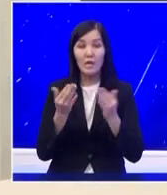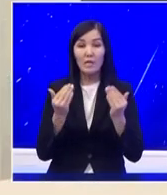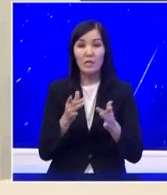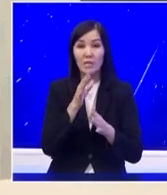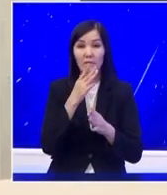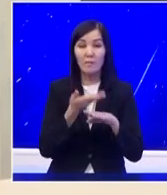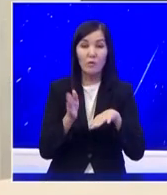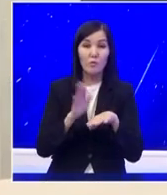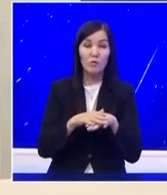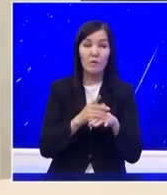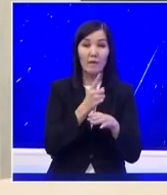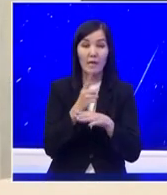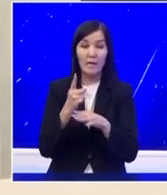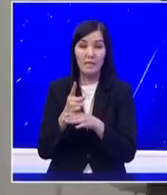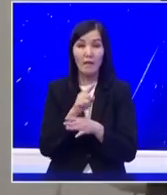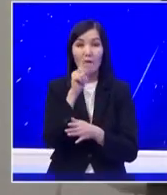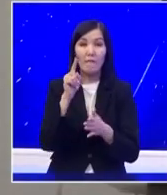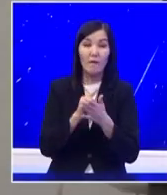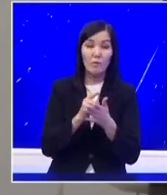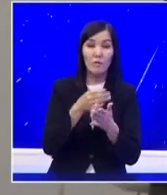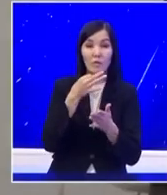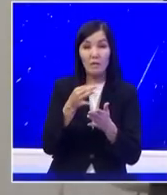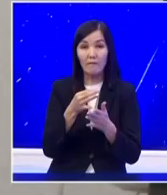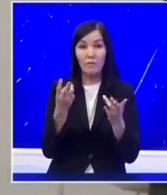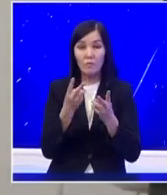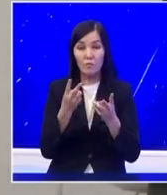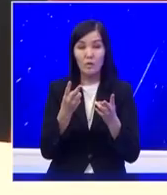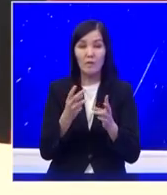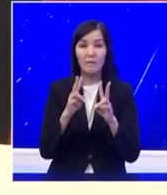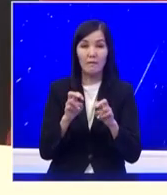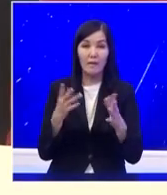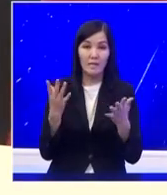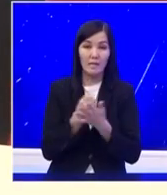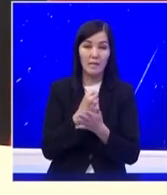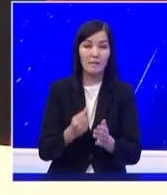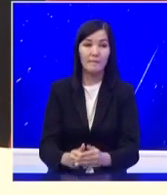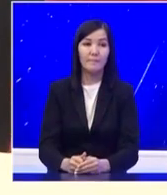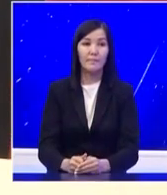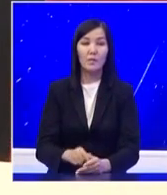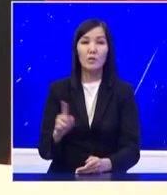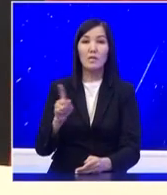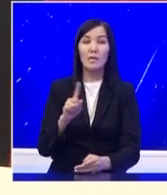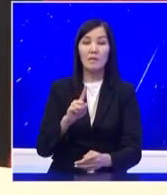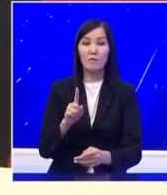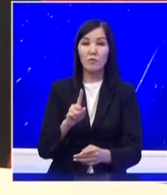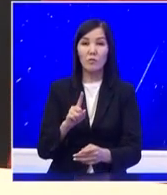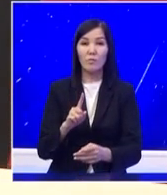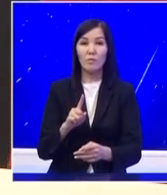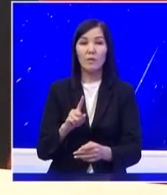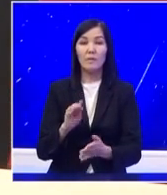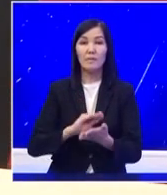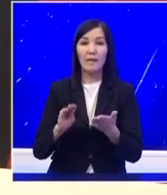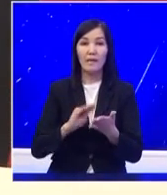и ужесточенного карантина? С этим вопросом сталкиваются практически все абитуриенты. Для того, чтобы подать заявление для обучения в